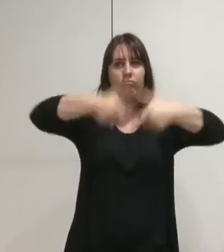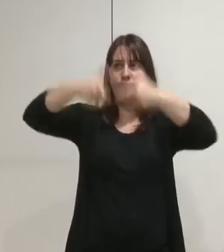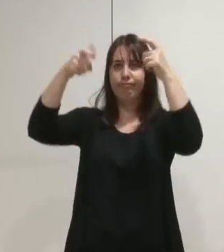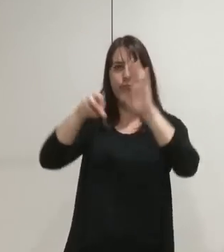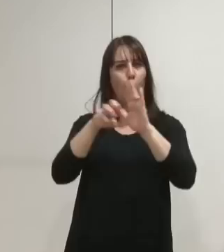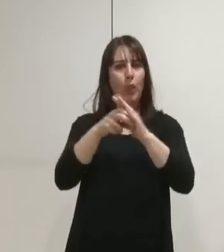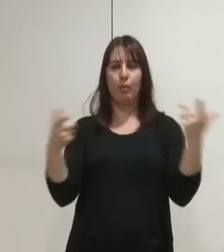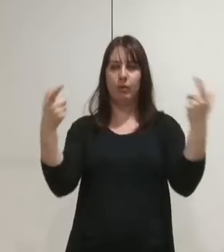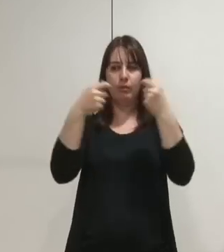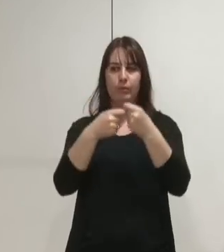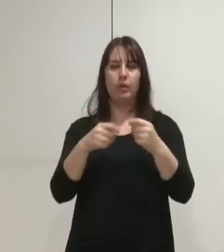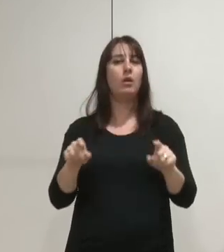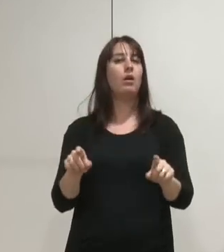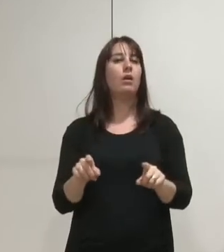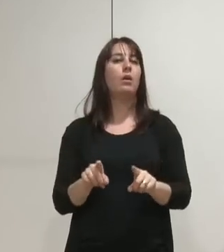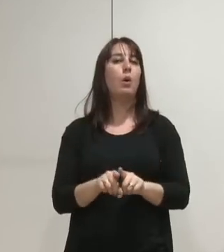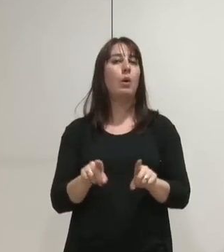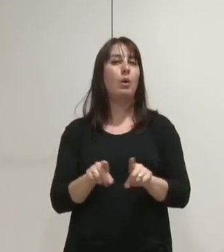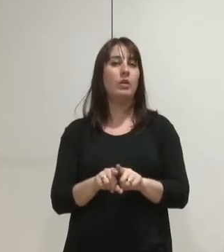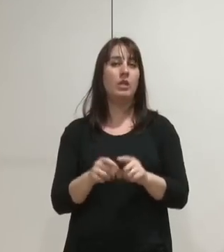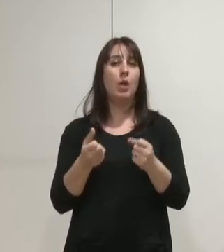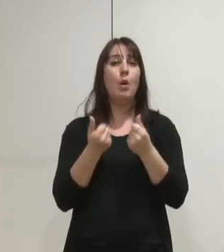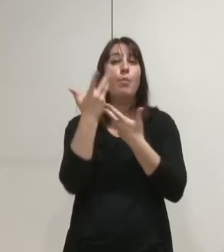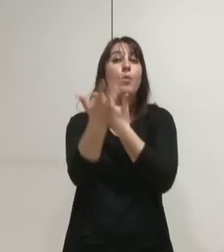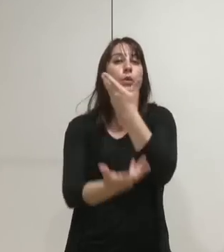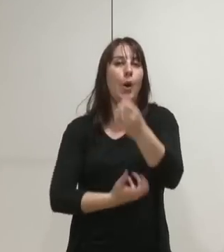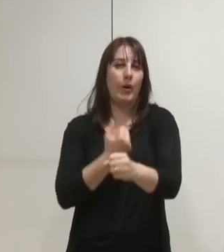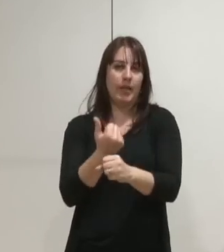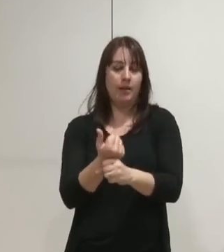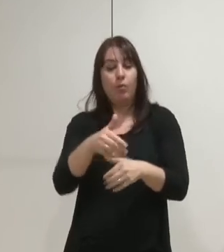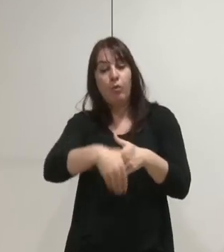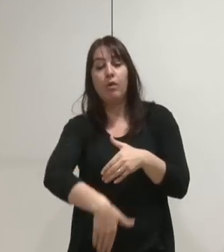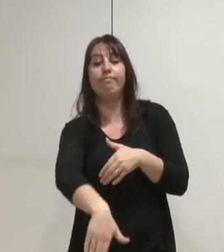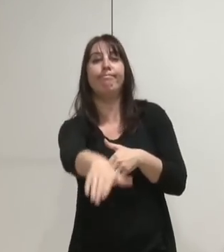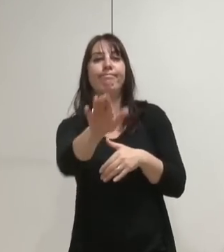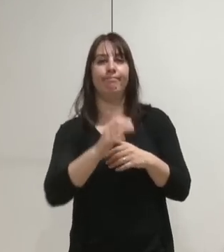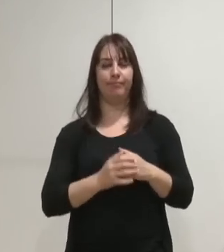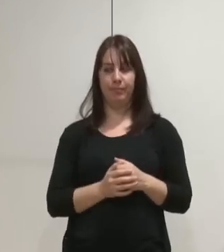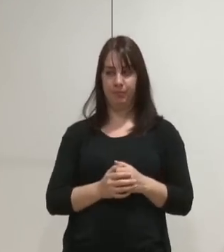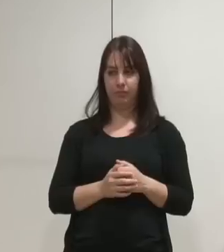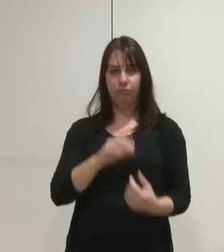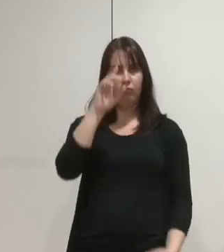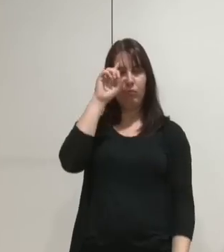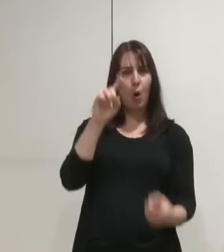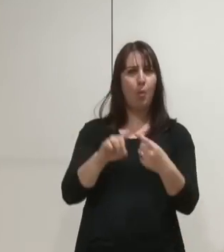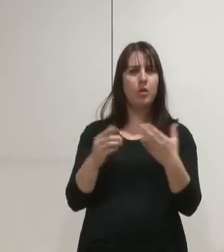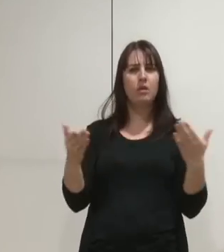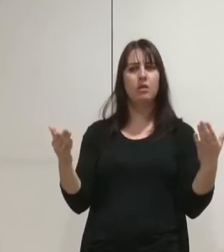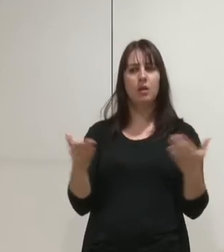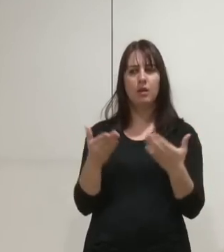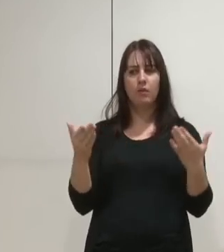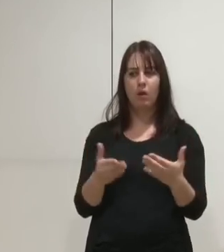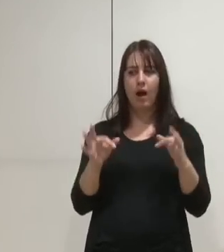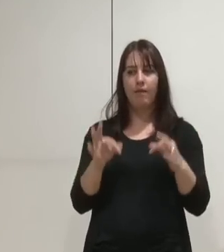et ceci avec une vision pluriannuelle les années à venir les enjeux ce sont les perspectives